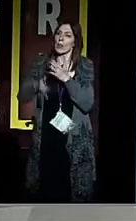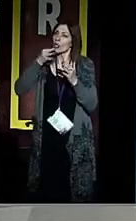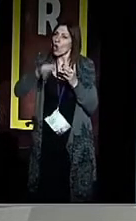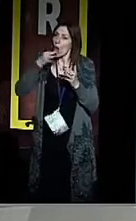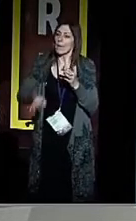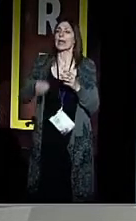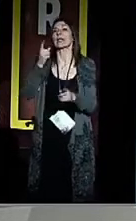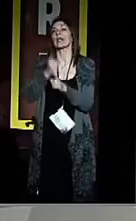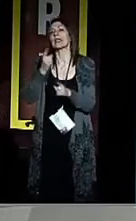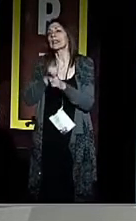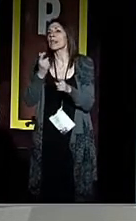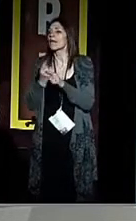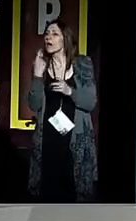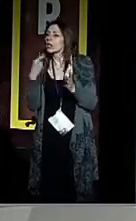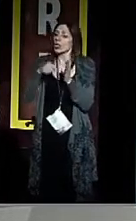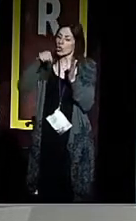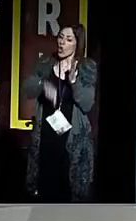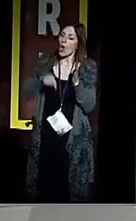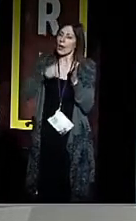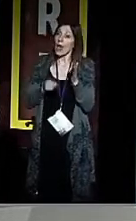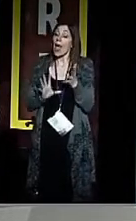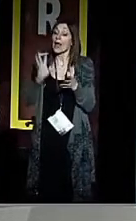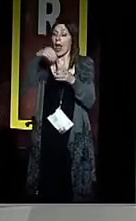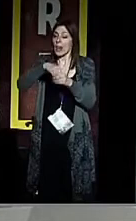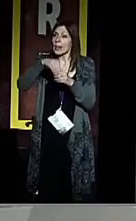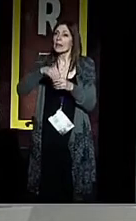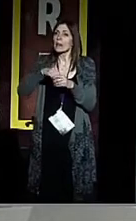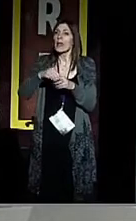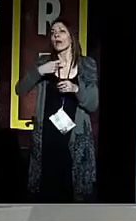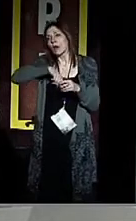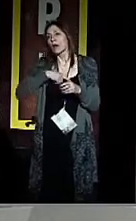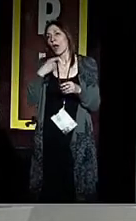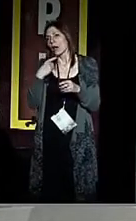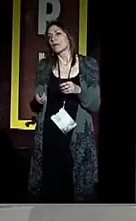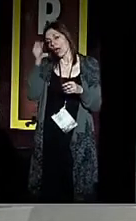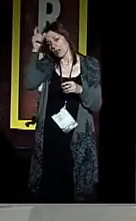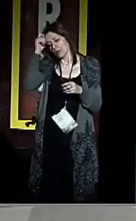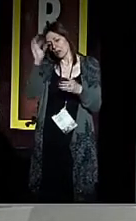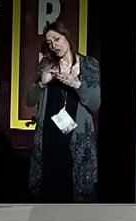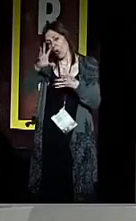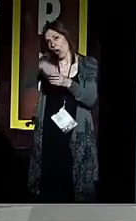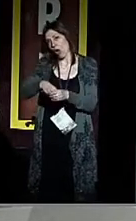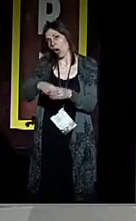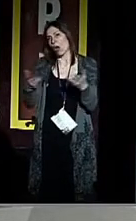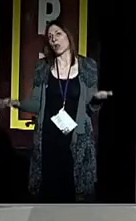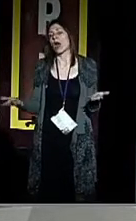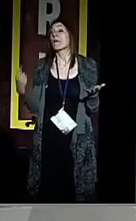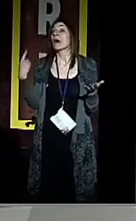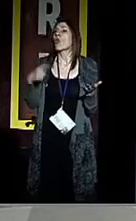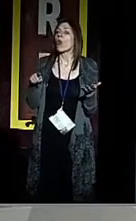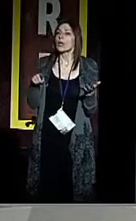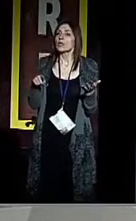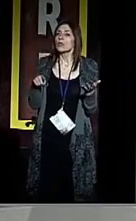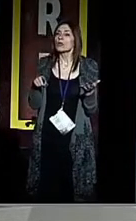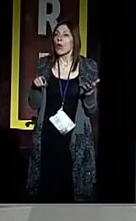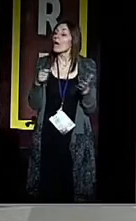riportiamo queste cose all'interno di quello che noi lanciamo nel mondo della cultura e nel mondo della scuola. Ma questa centralità, che